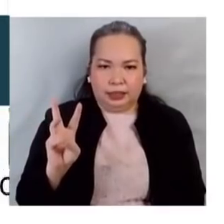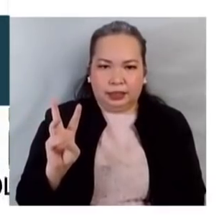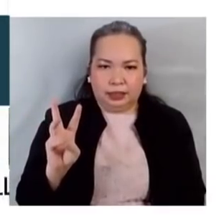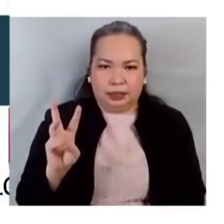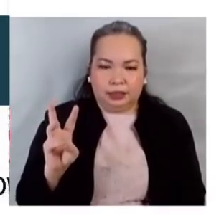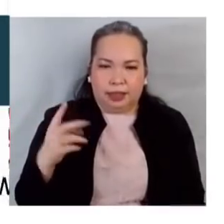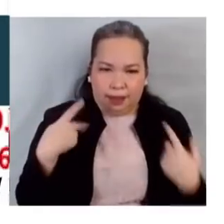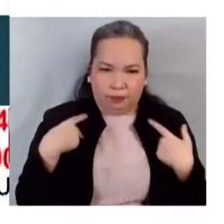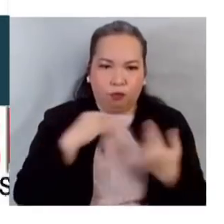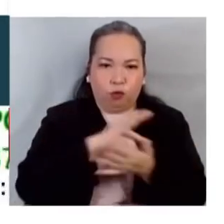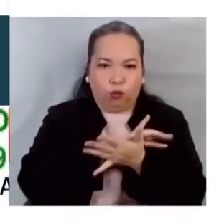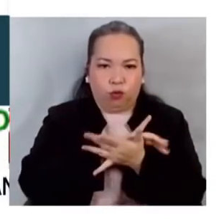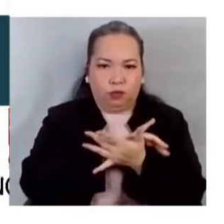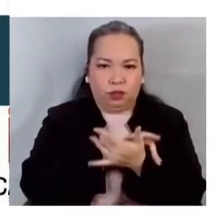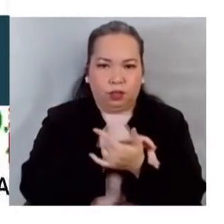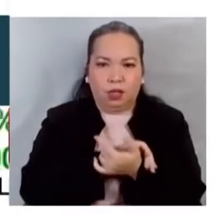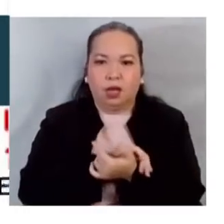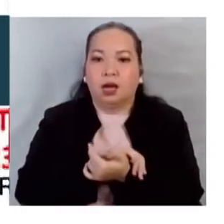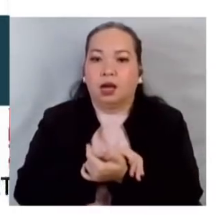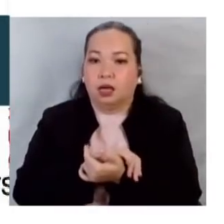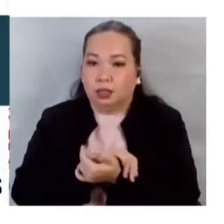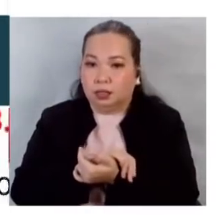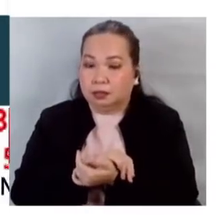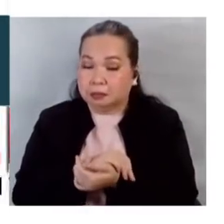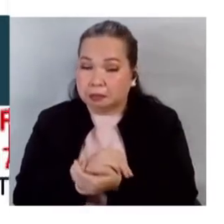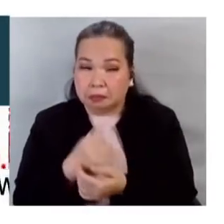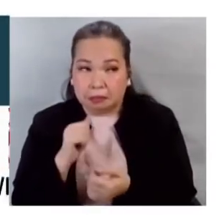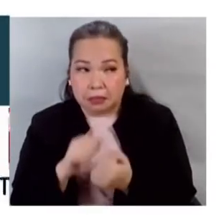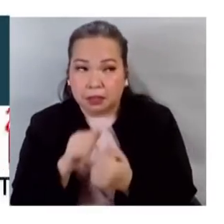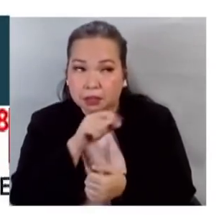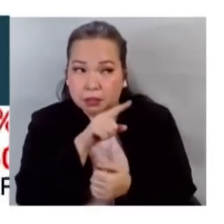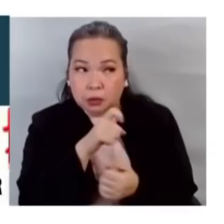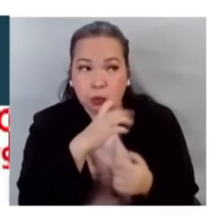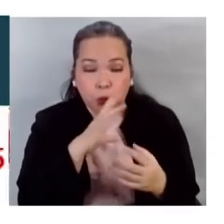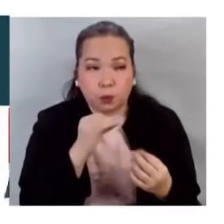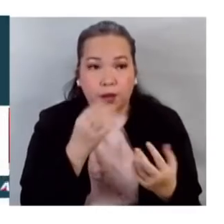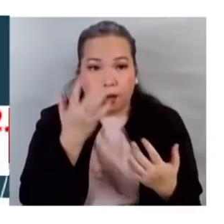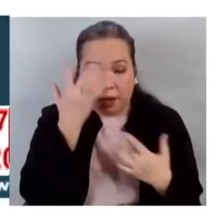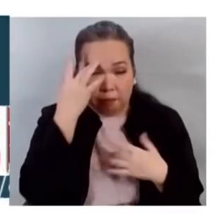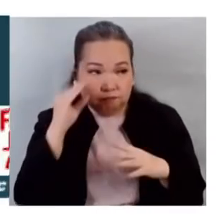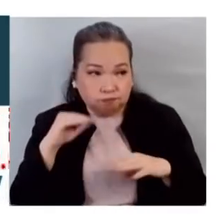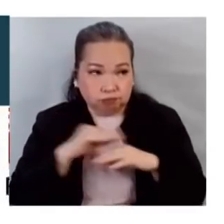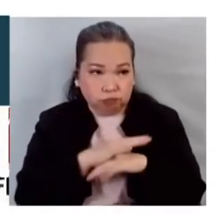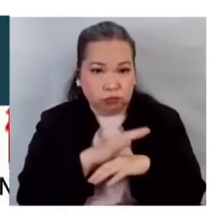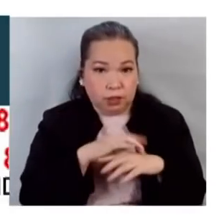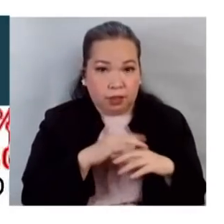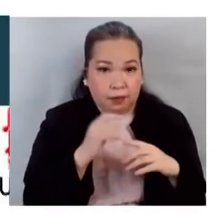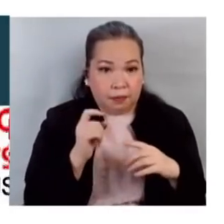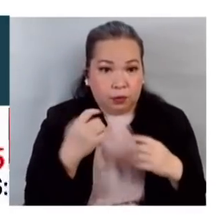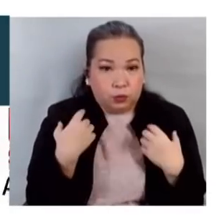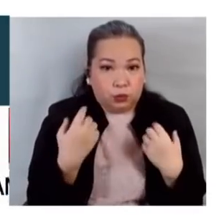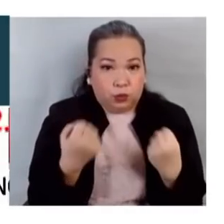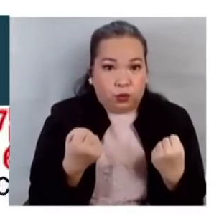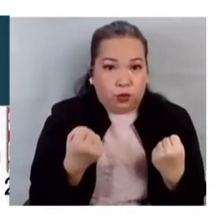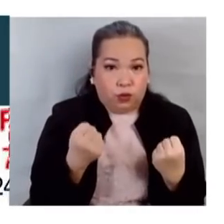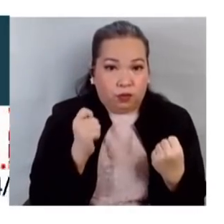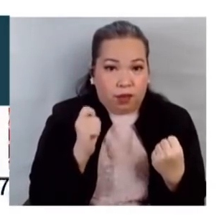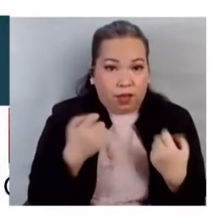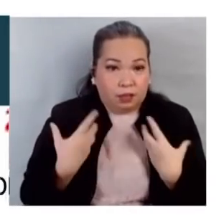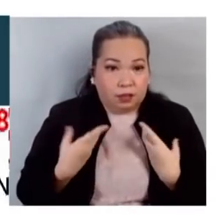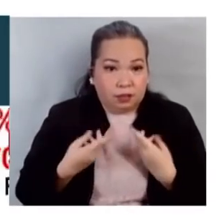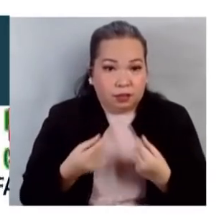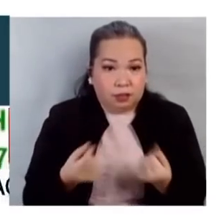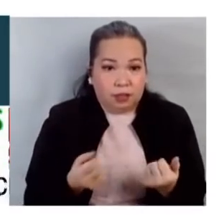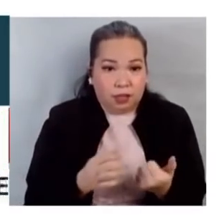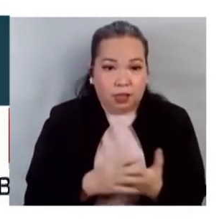So madali namang gumaling yung mga naging na-infect. Yes, because Kasaraka mostly ang mga